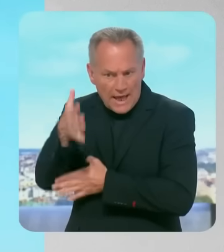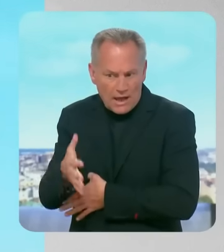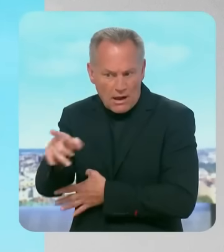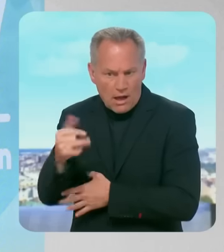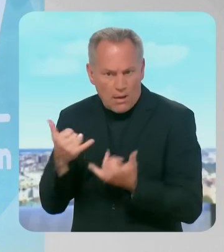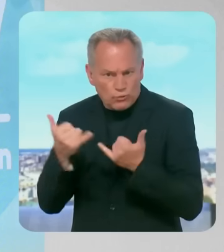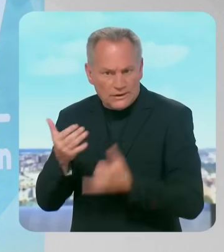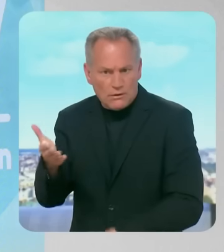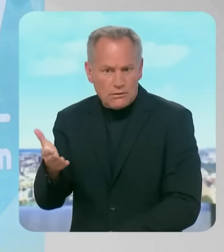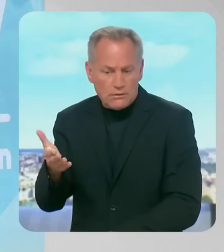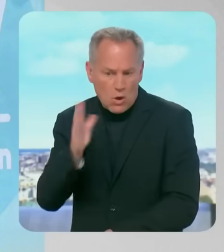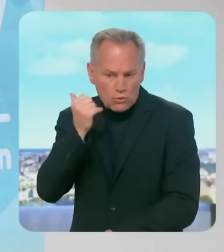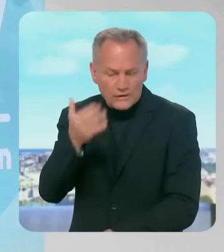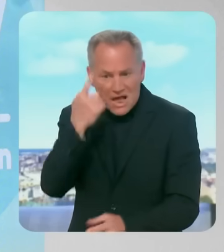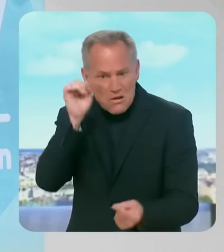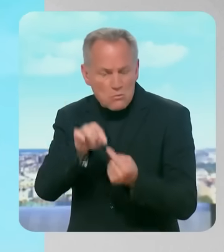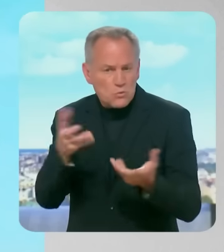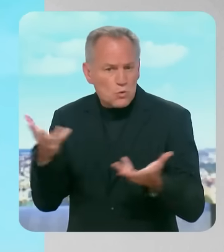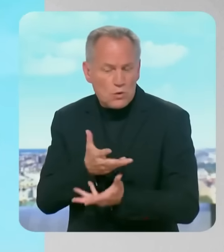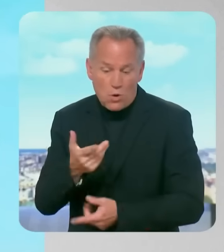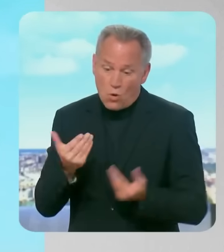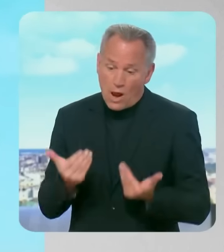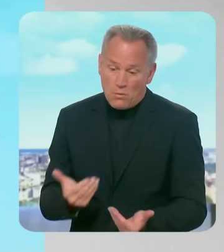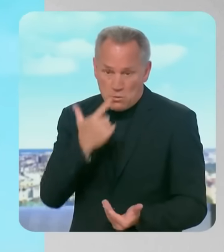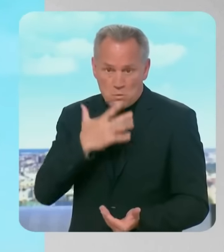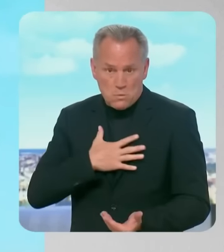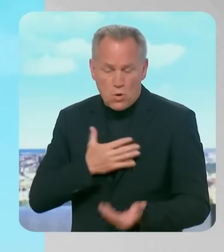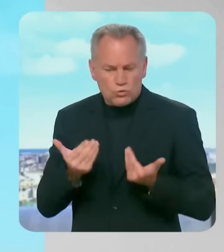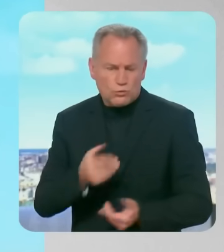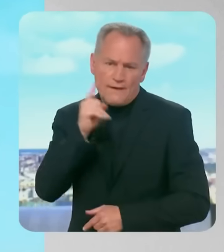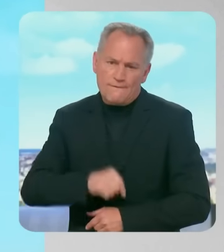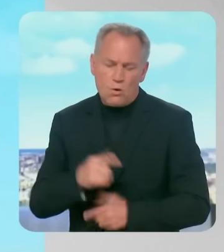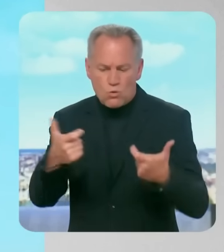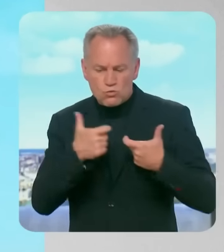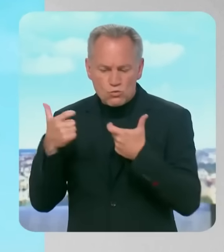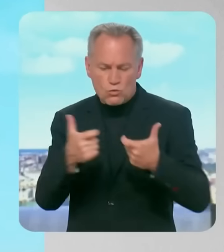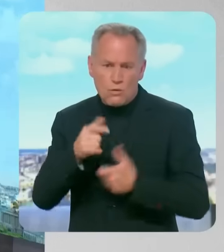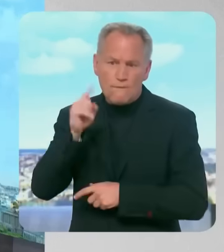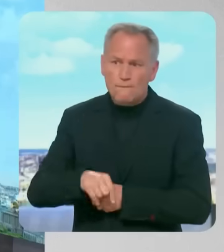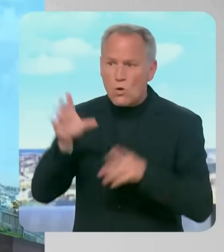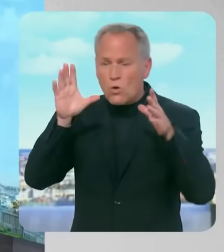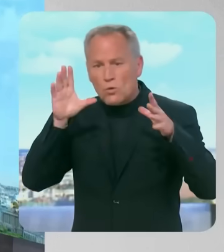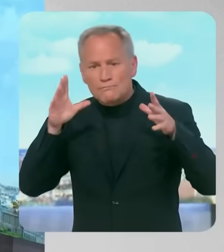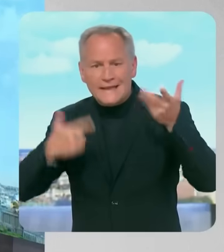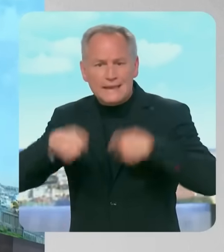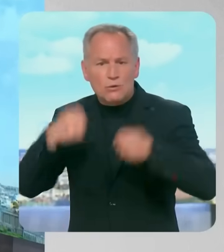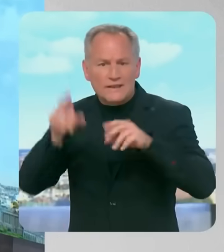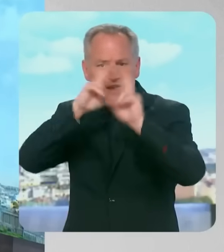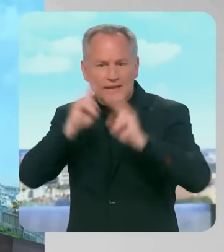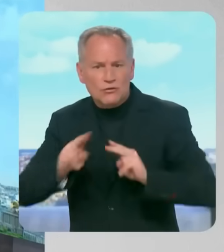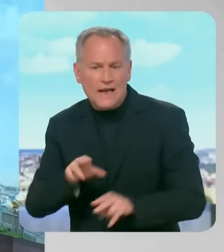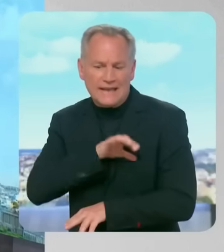pense qu'aujourd'hui, il faut savoir garder son sang-froid. Il faut que l'ensemble des diplomaties internationales œuvrent à la